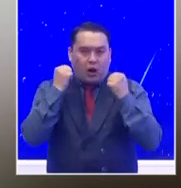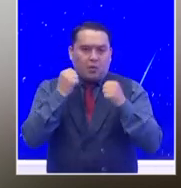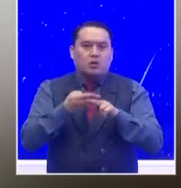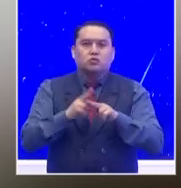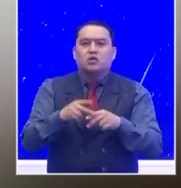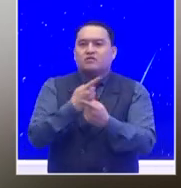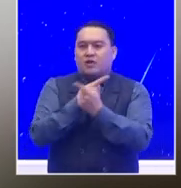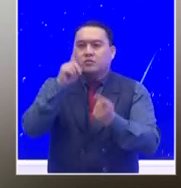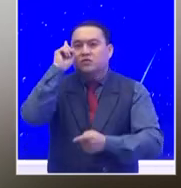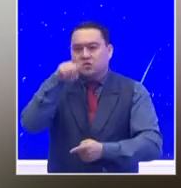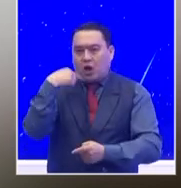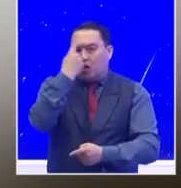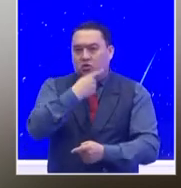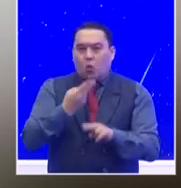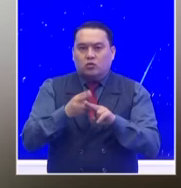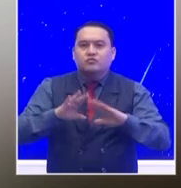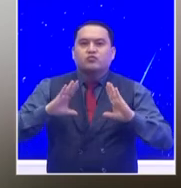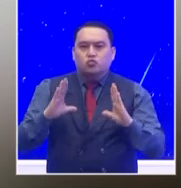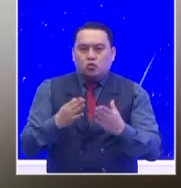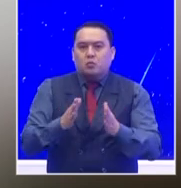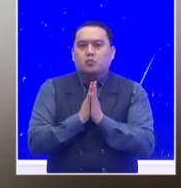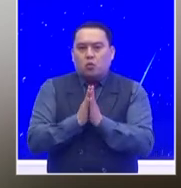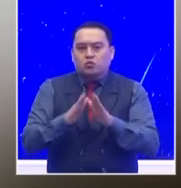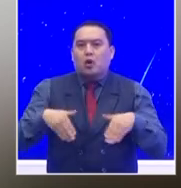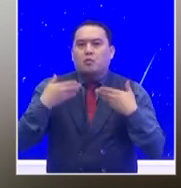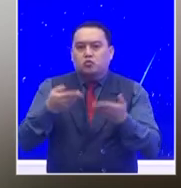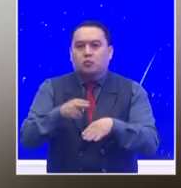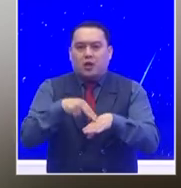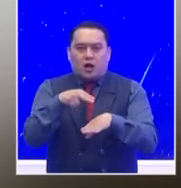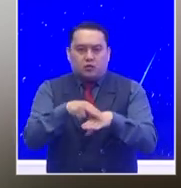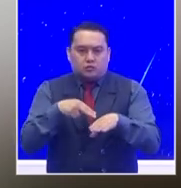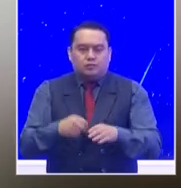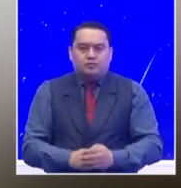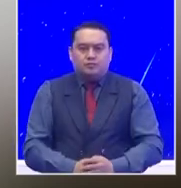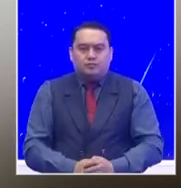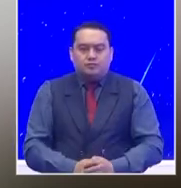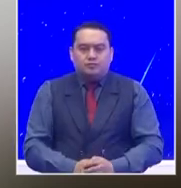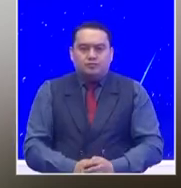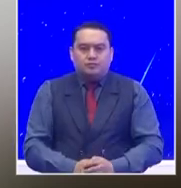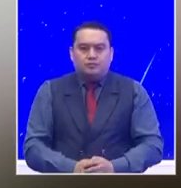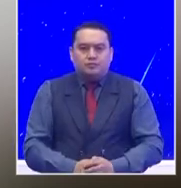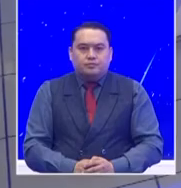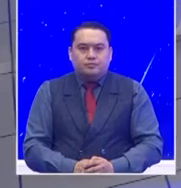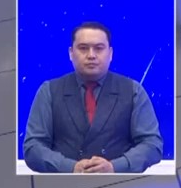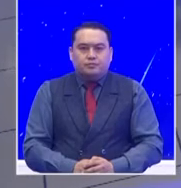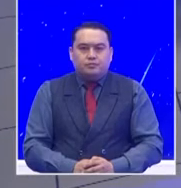владеет какой-либо информацией по данному случаю, просим обратиться в полицию по телефону 102.